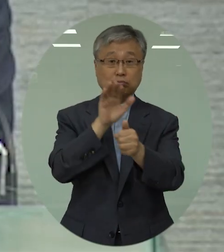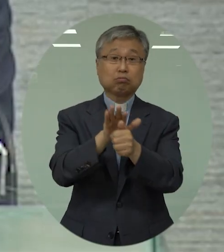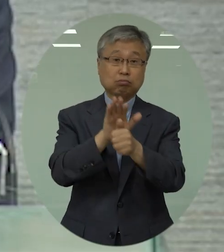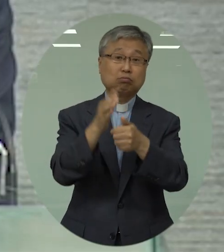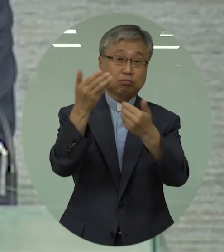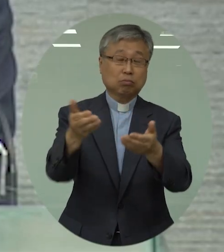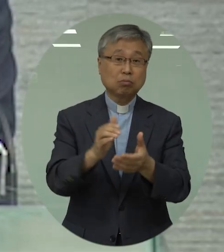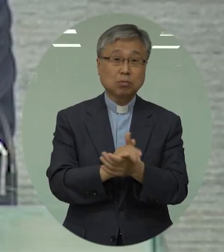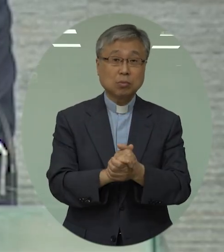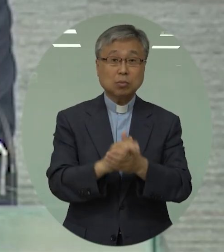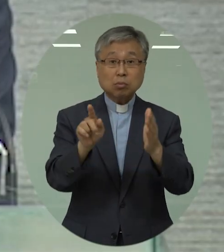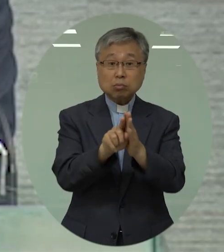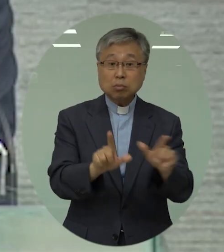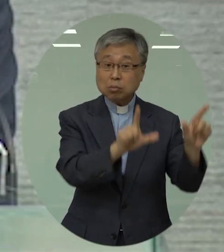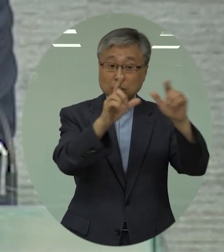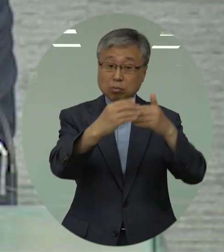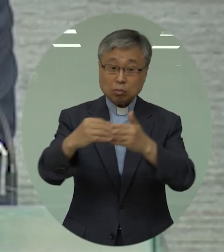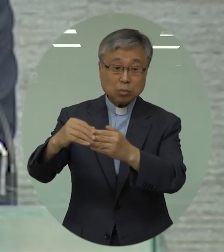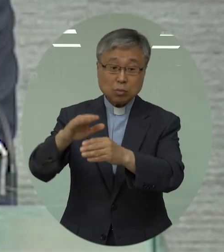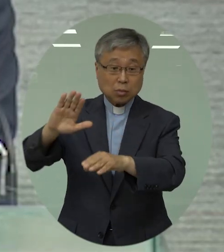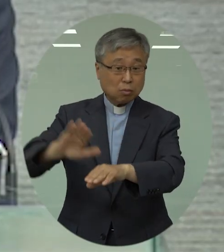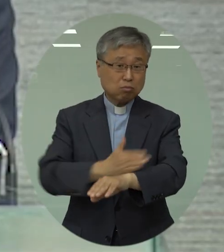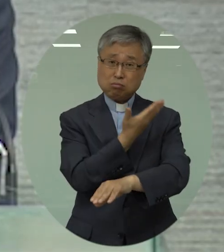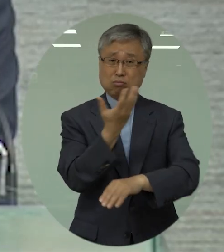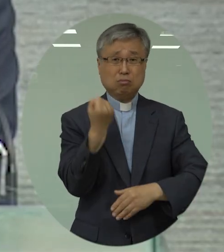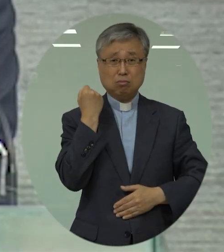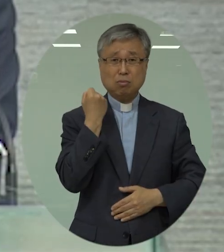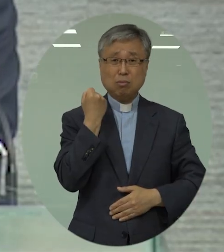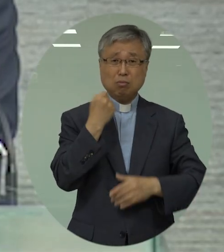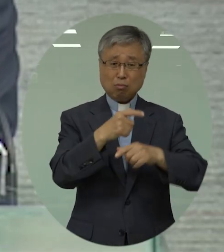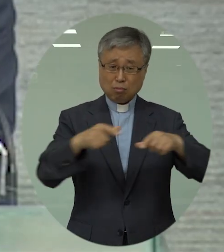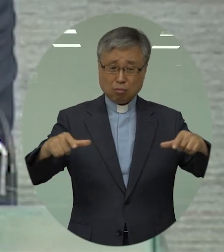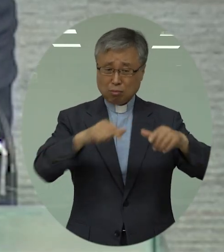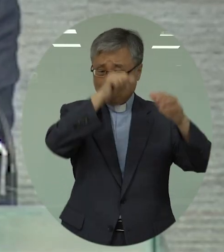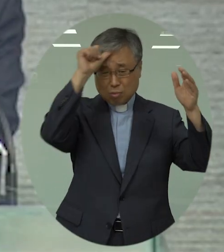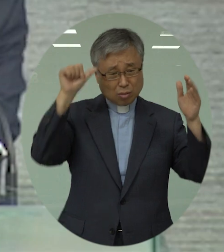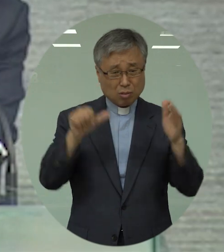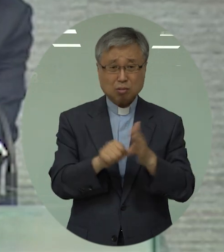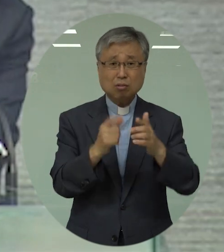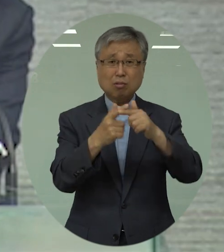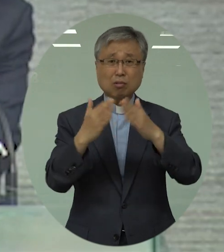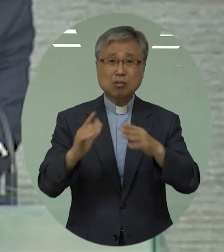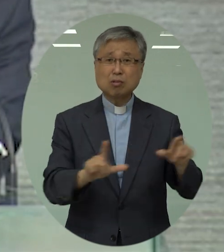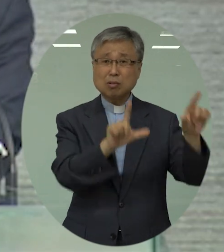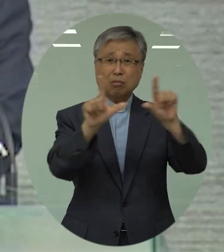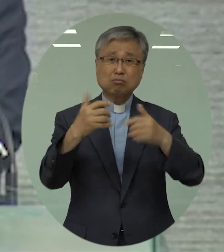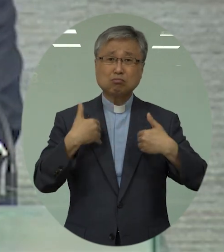신앙생활을 가이드를 잘못 받으면 평생 교회 생활을 손님처럼 한단 말이죠.